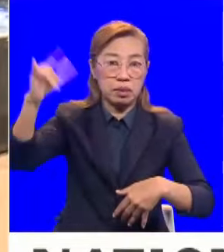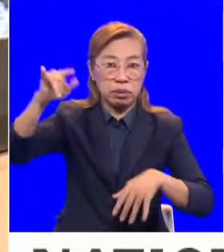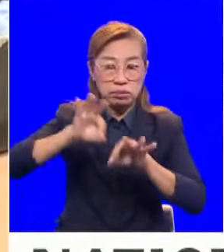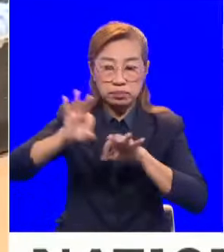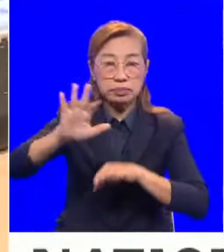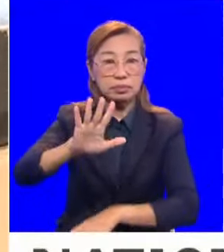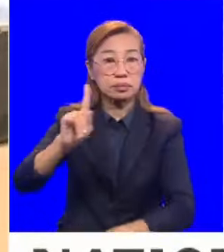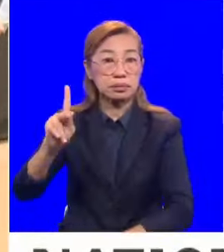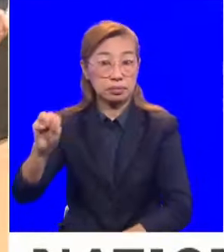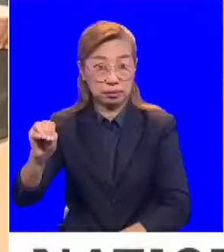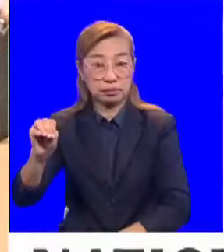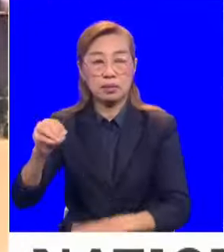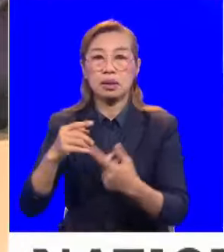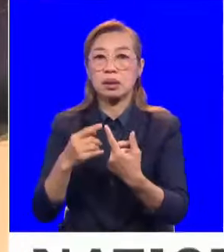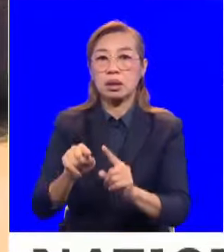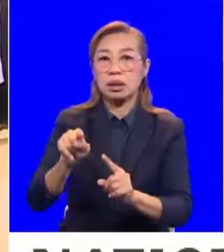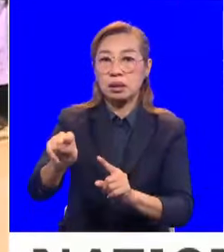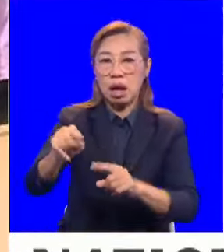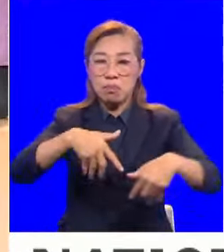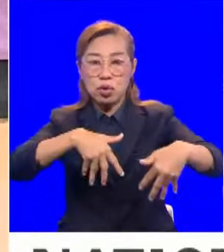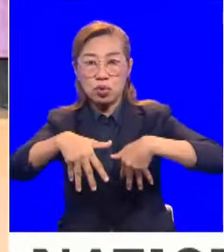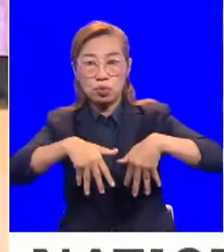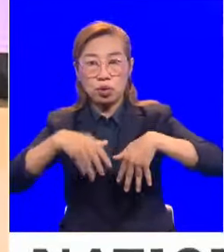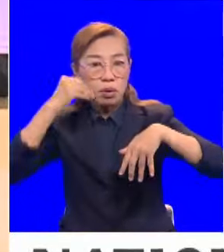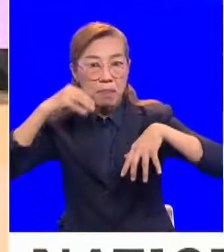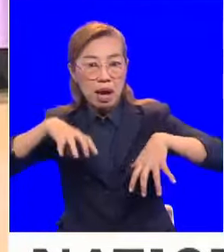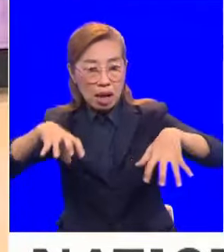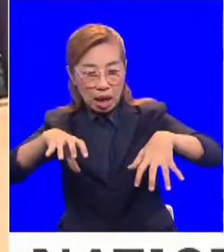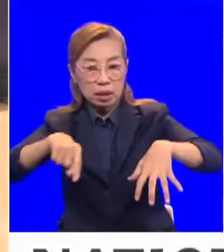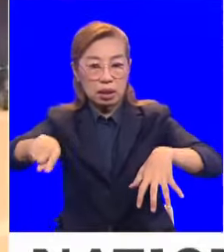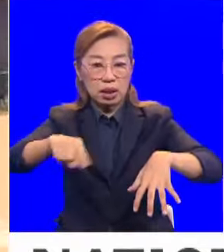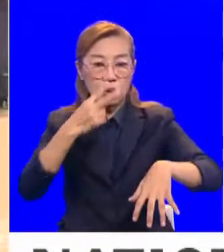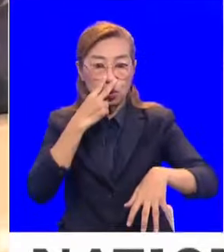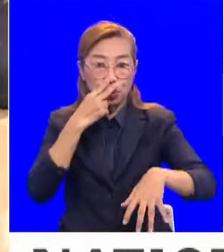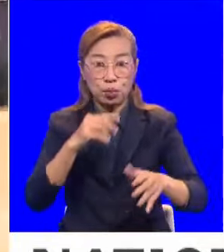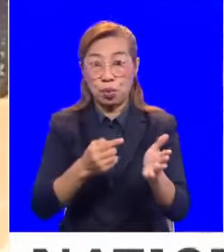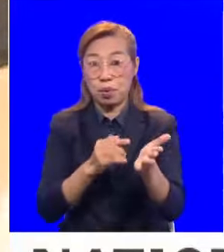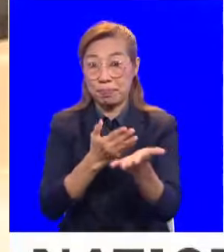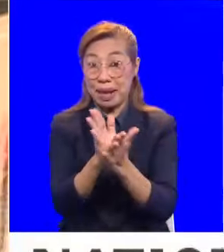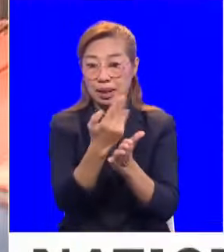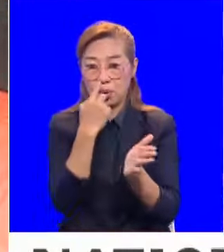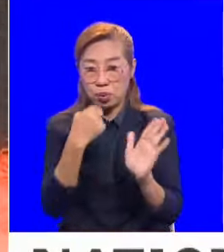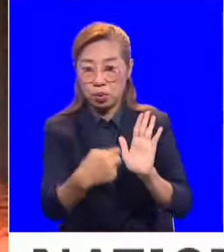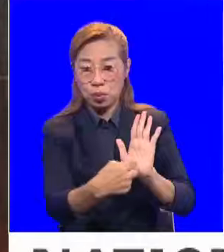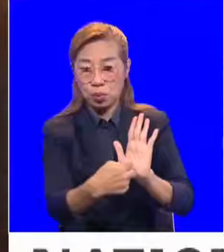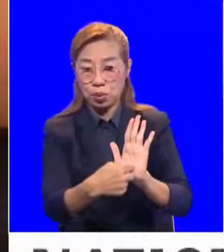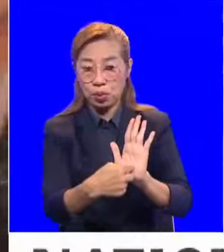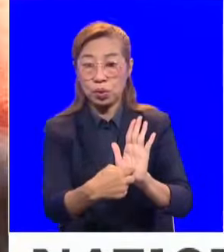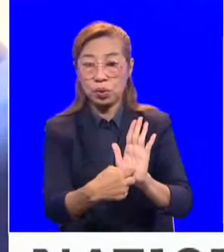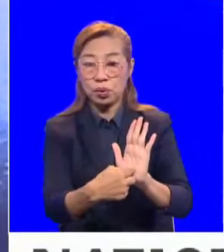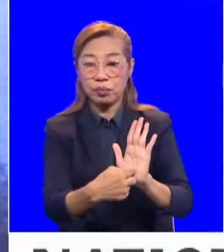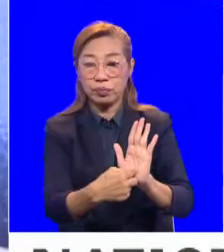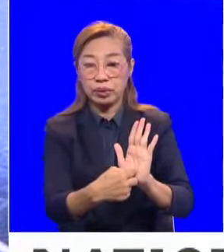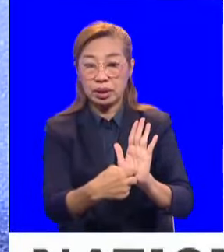5กิโลเมตรแต่นอกจากจะมีชุมชนในพื้นที่แล้วเนี่ยนะคะเดี๋ยวจะอธิบายแผนที่ให้ดูนะคะตรงนี้เนี่ยเราอยู่ตรงบริเวณชุมช